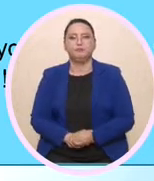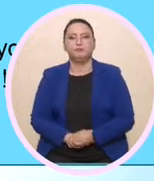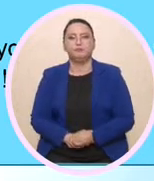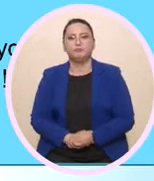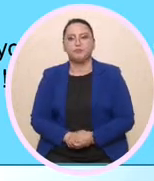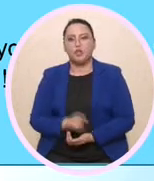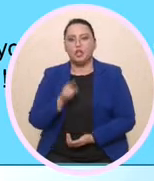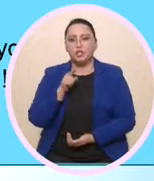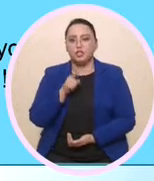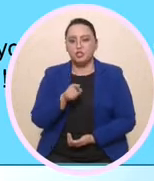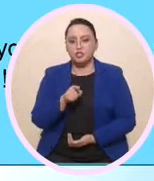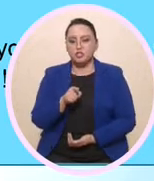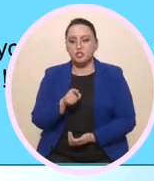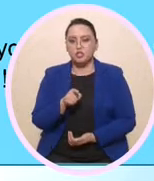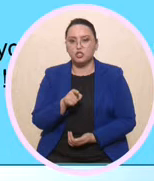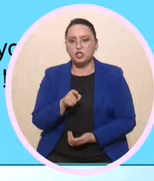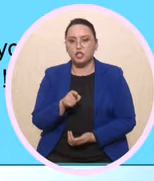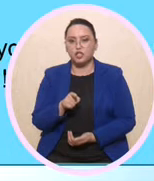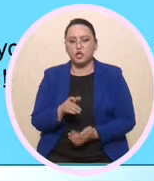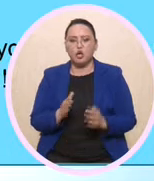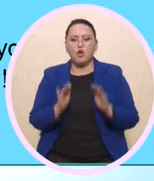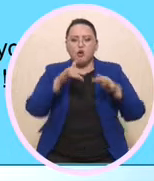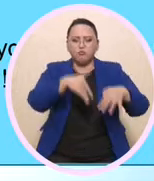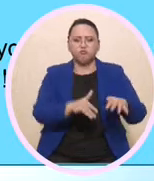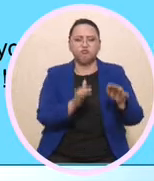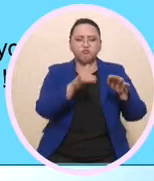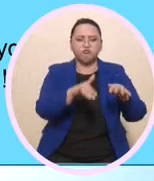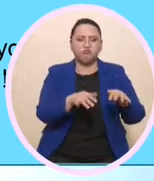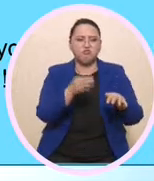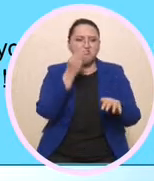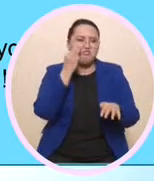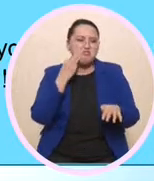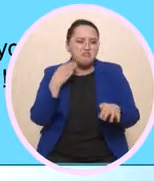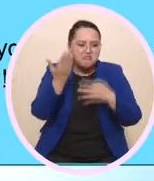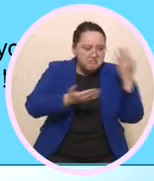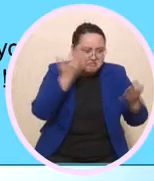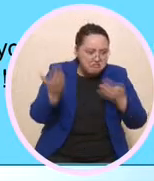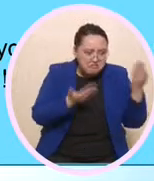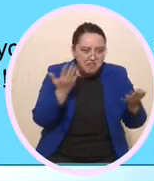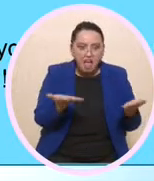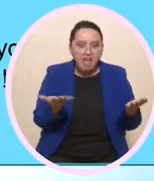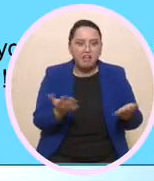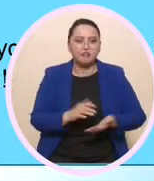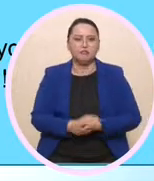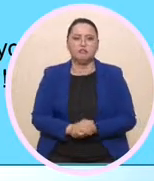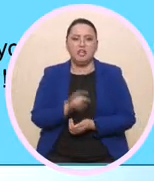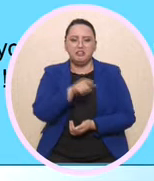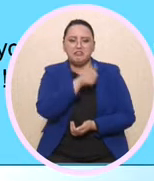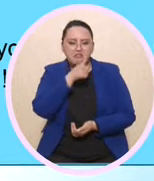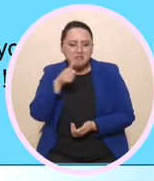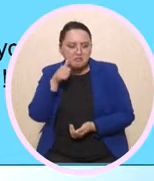Чи ер нь үерт автсан айлын авдар савны олзонд гэлдэрч яваагаас зайлахгүй дэгэ. Бас тэрнийгэ нуух